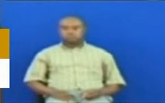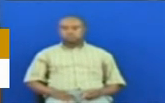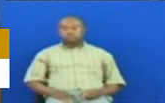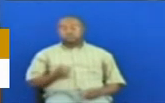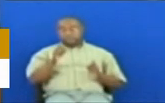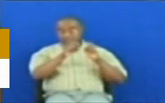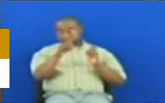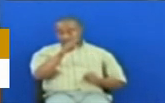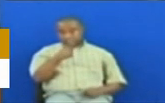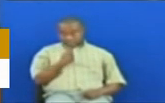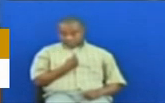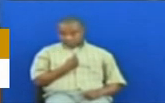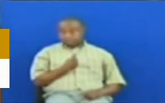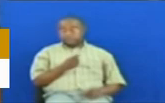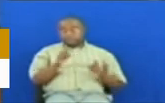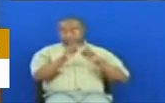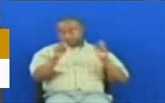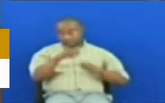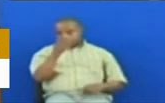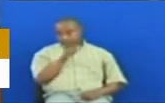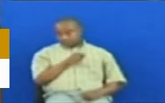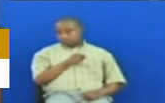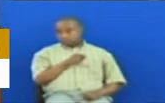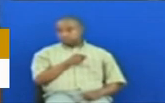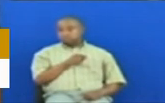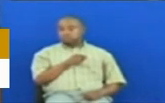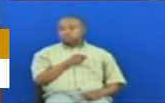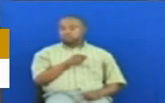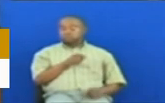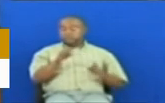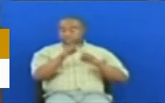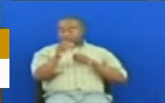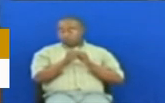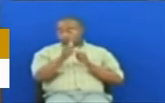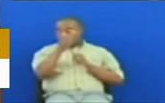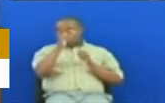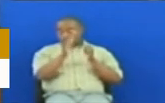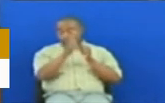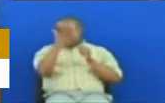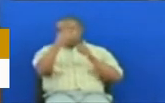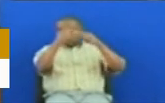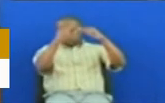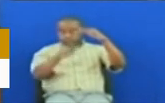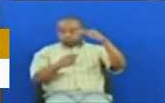kifungu hicho kinasema, kifungu cha 4 Mheshimiwa Waziri, kifungu cha 15(4)